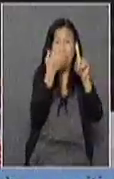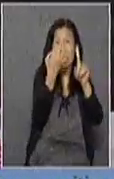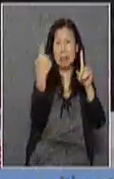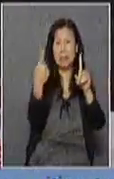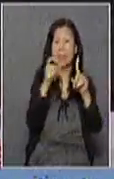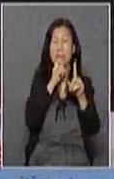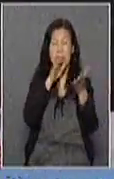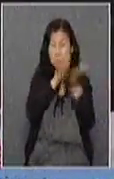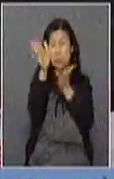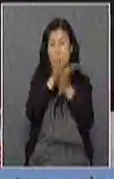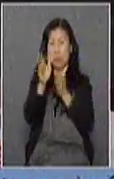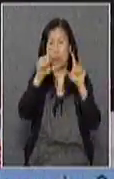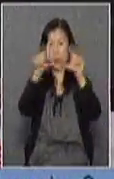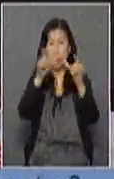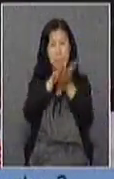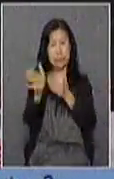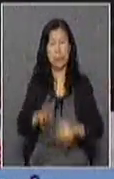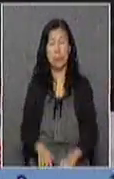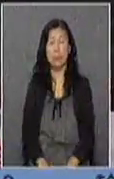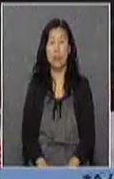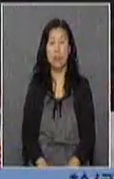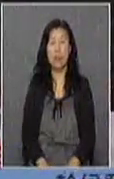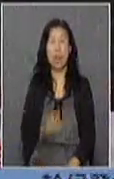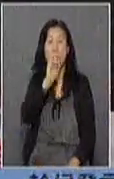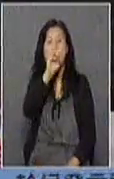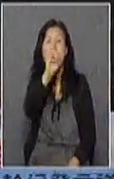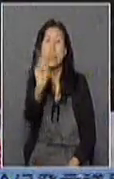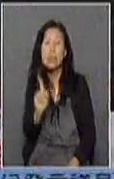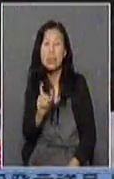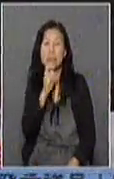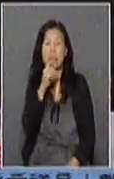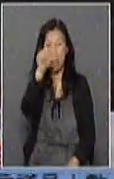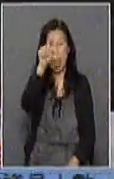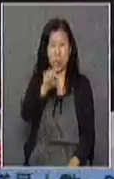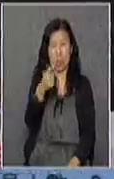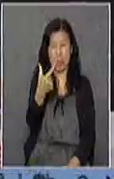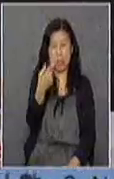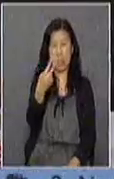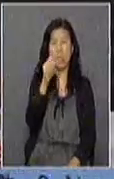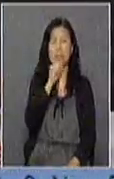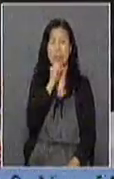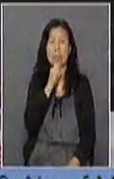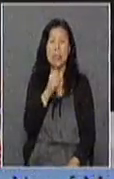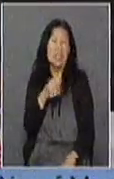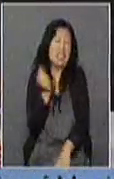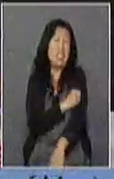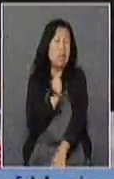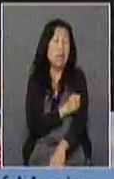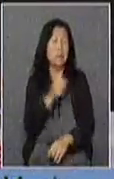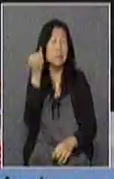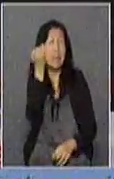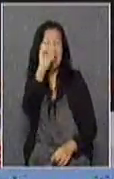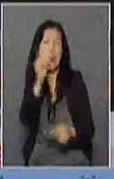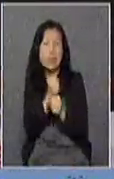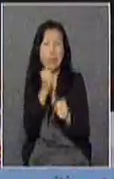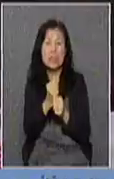刪咗佢，唔諮詢嘅原因兩個字講曬，難搞。施政報